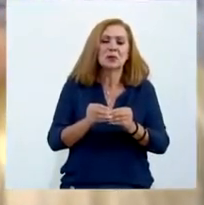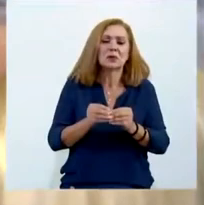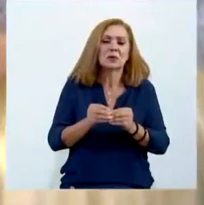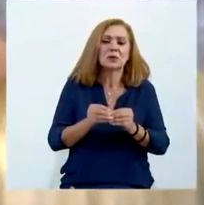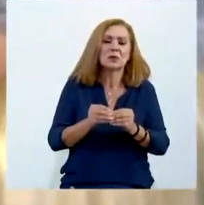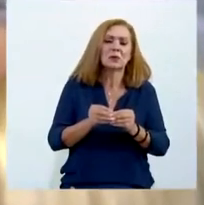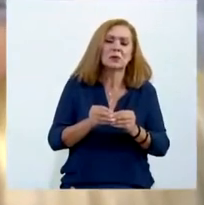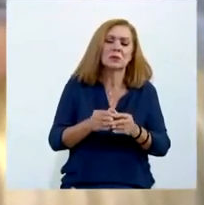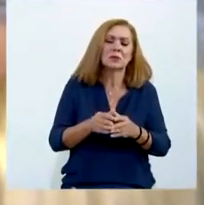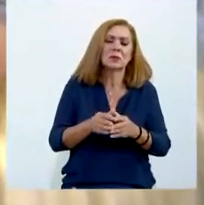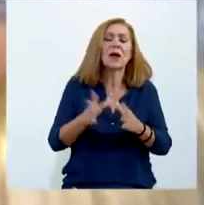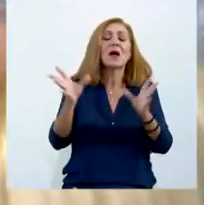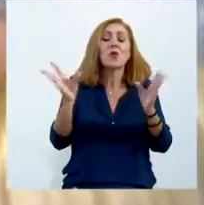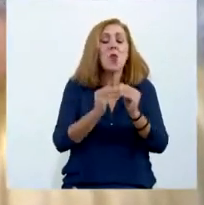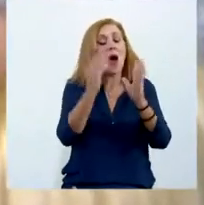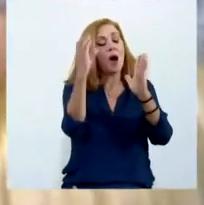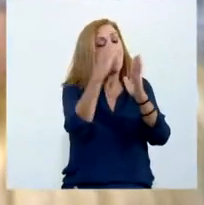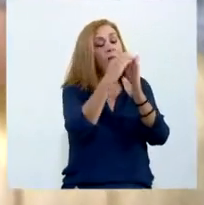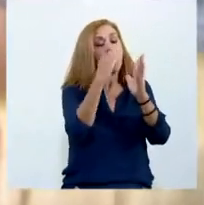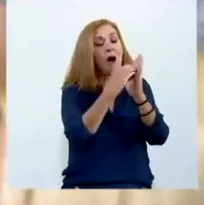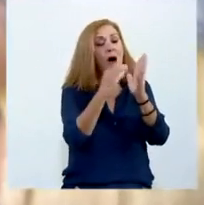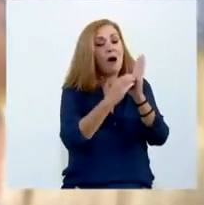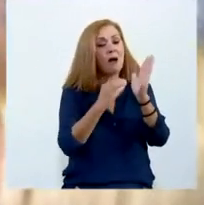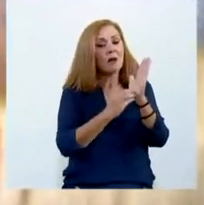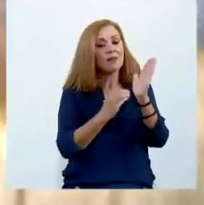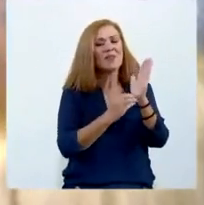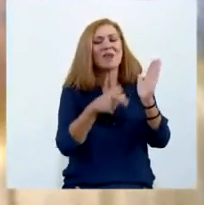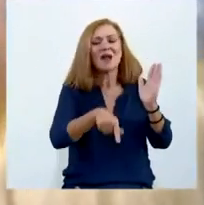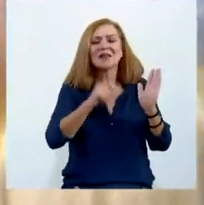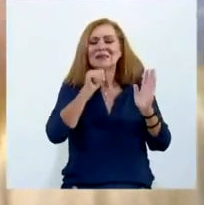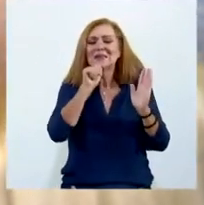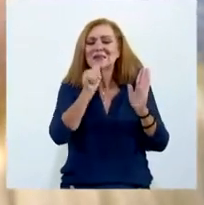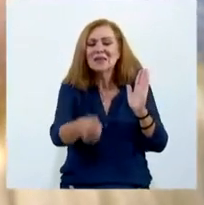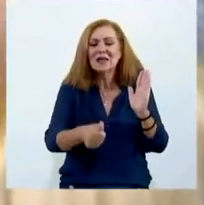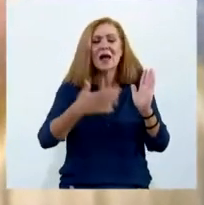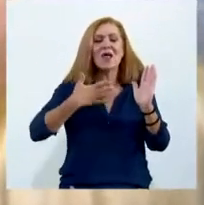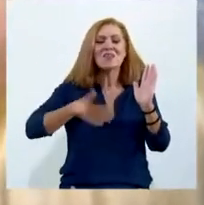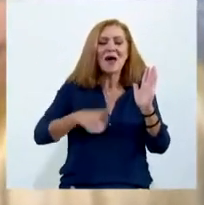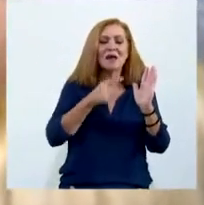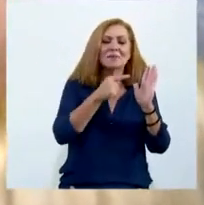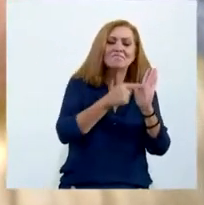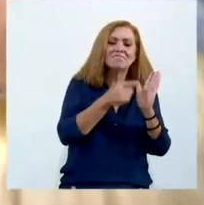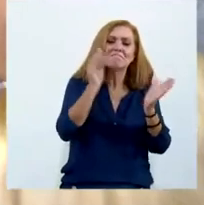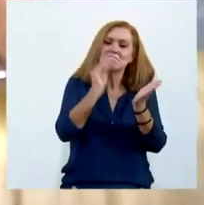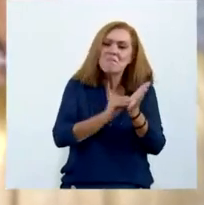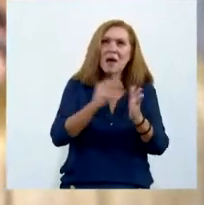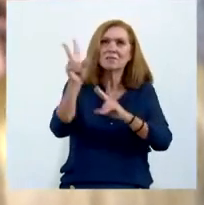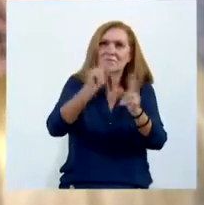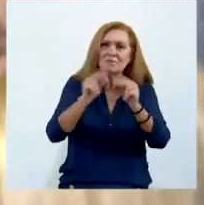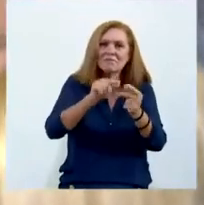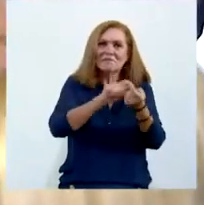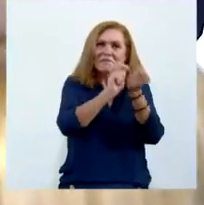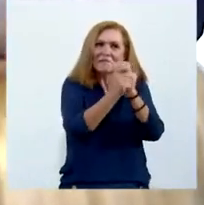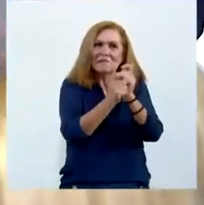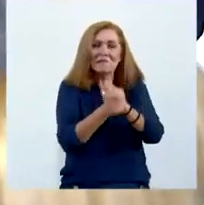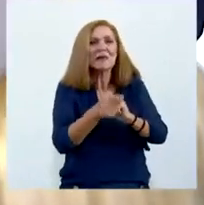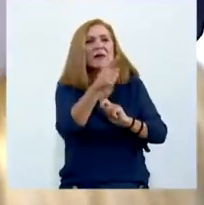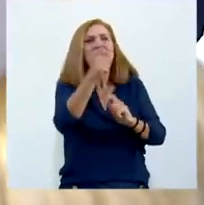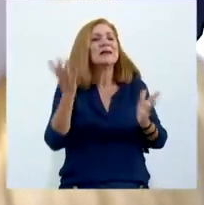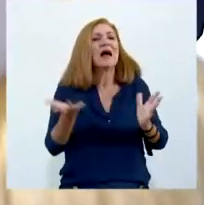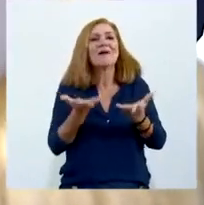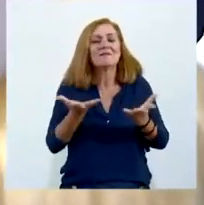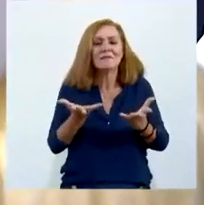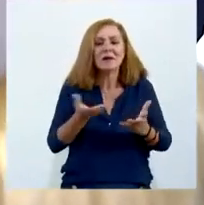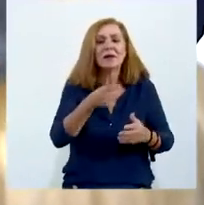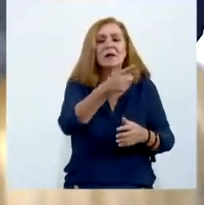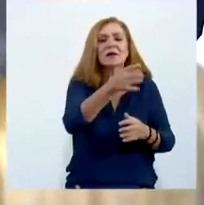για συγκεκριμένα άρθρα που θέλετε να θέσετε προς αναθεώρηση. Και κάτι συμπληρωματικό, επειδή έχετε